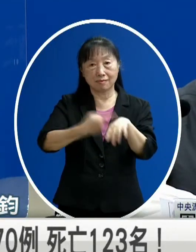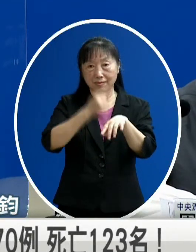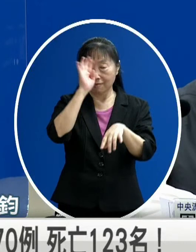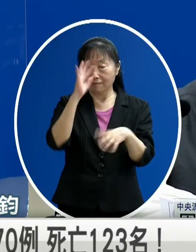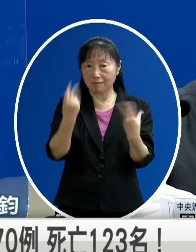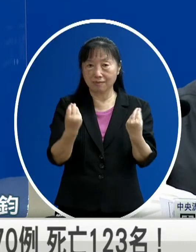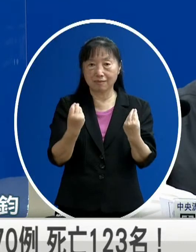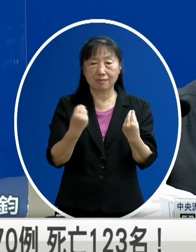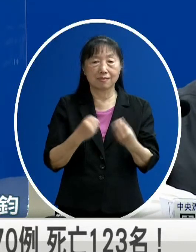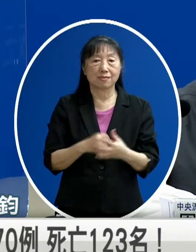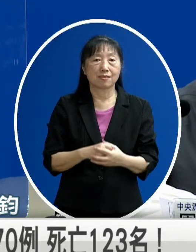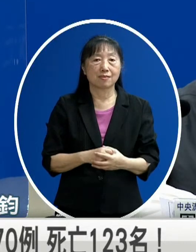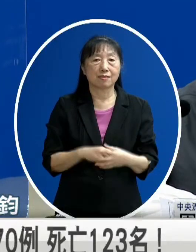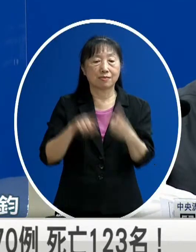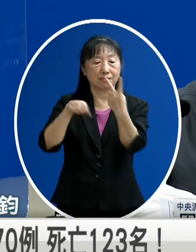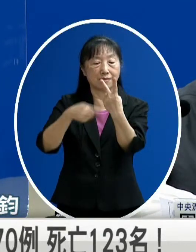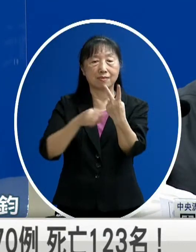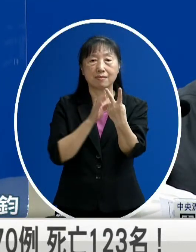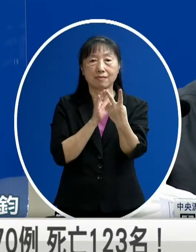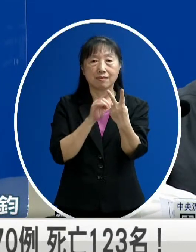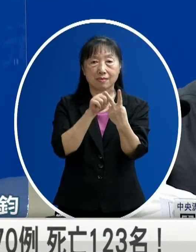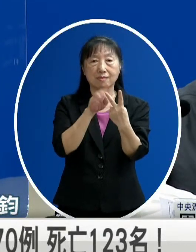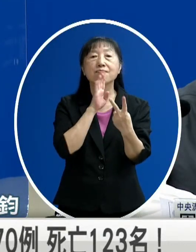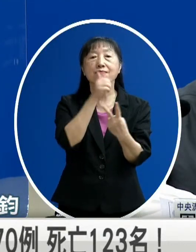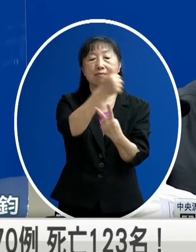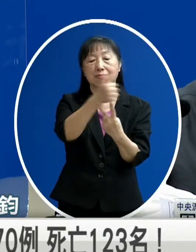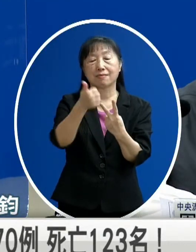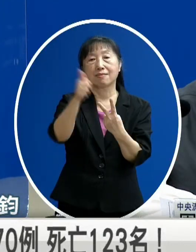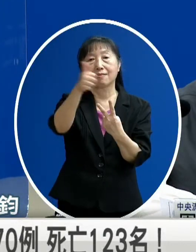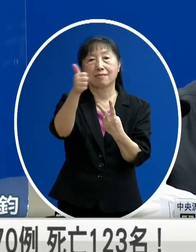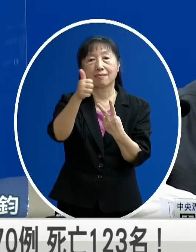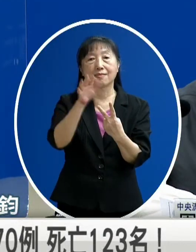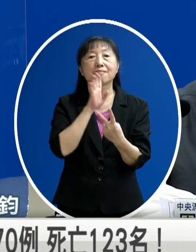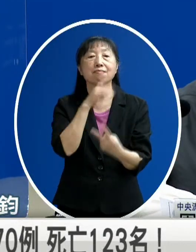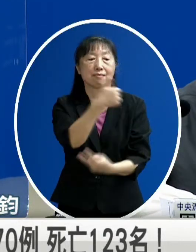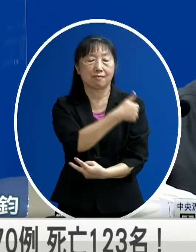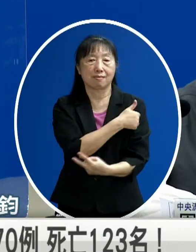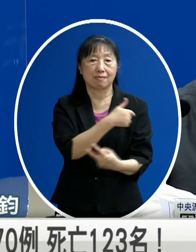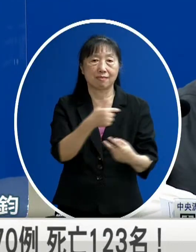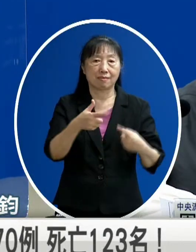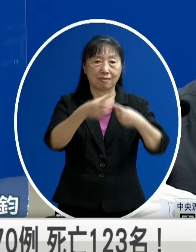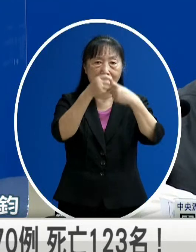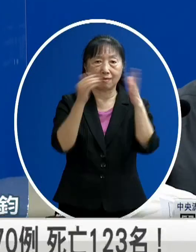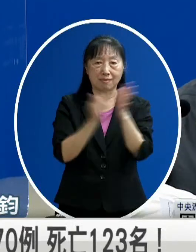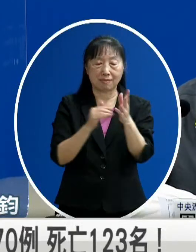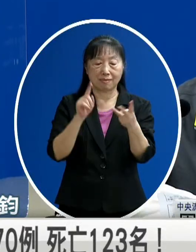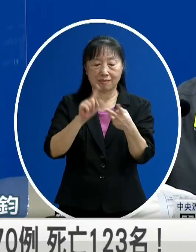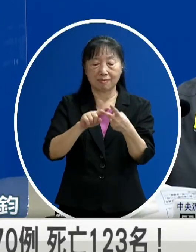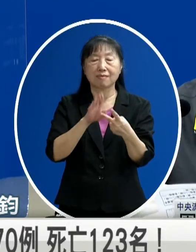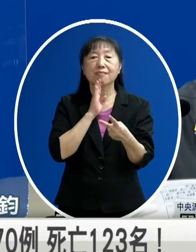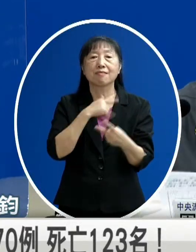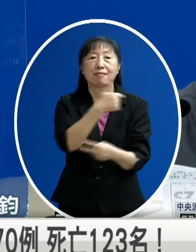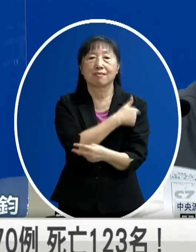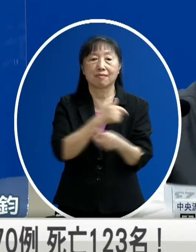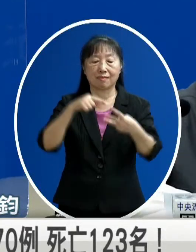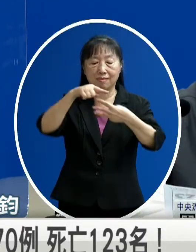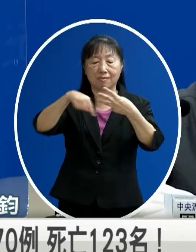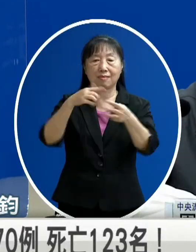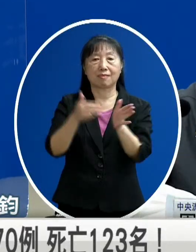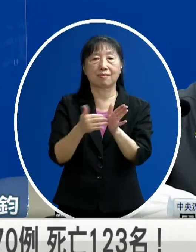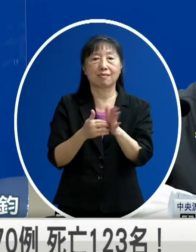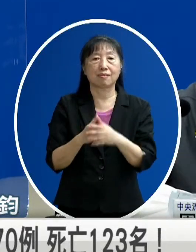病史的。那这2位分别有都是男性，分别有接种过1剂跟3剂的这个疫苗。